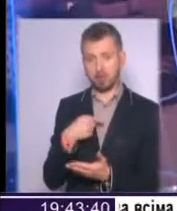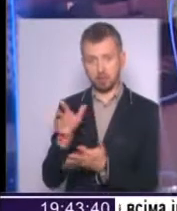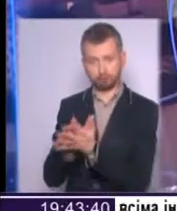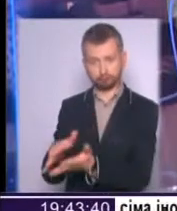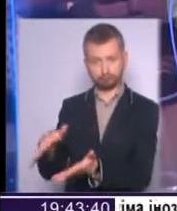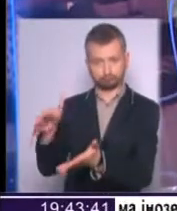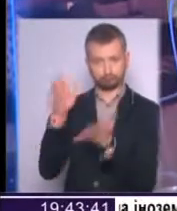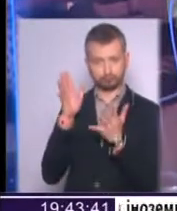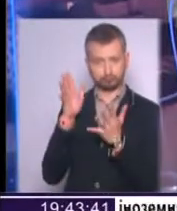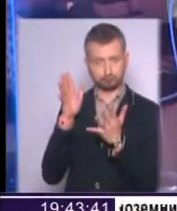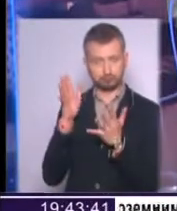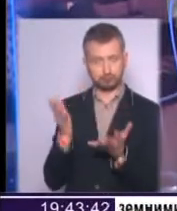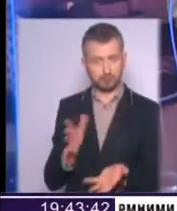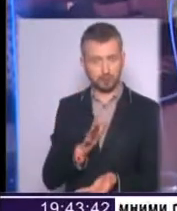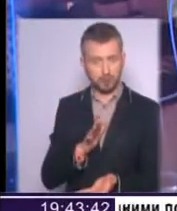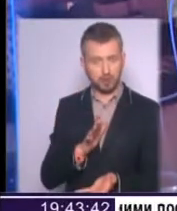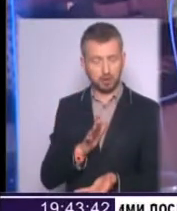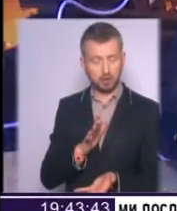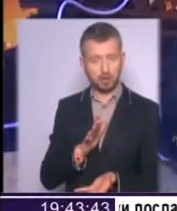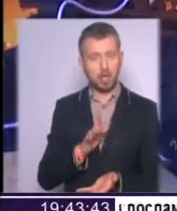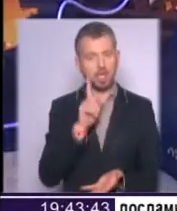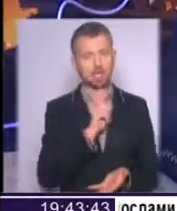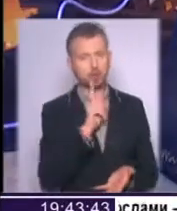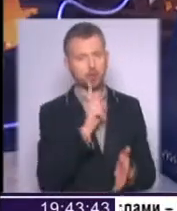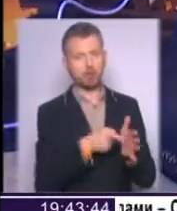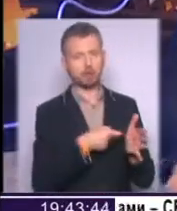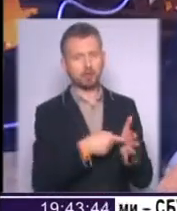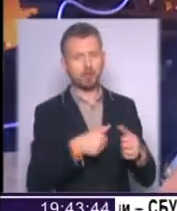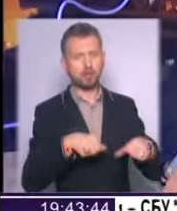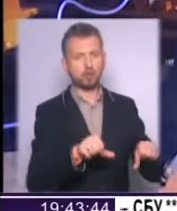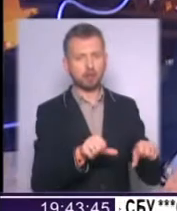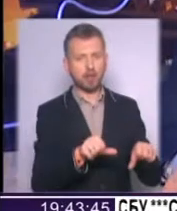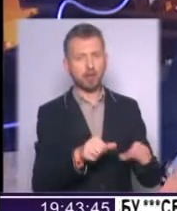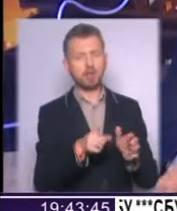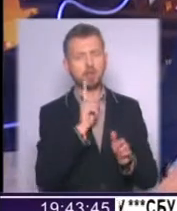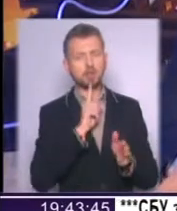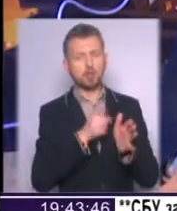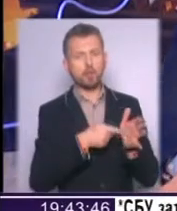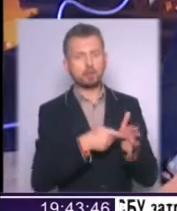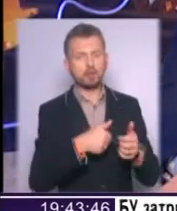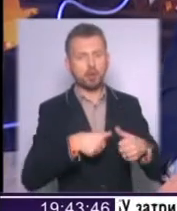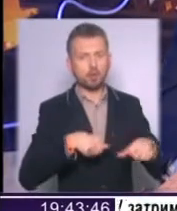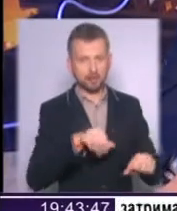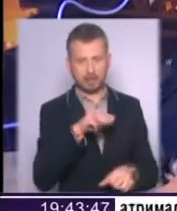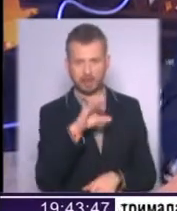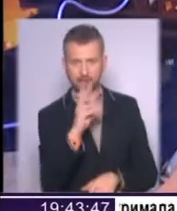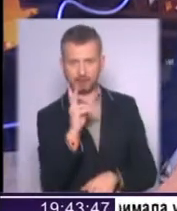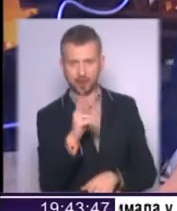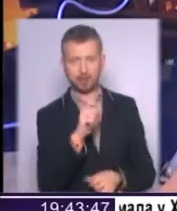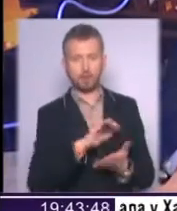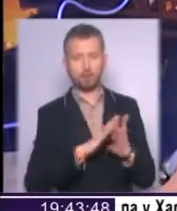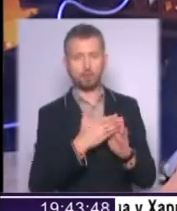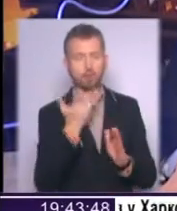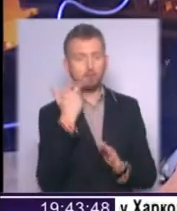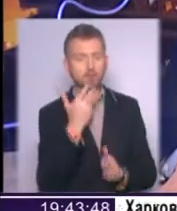і оклеветали, як кажуть. Да? Тимчасова слідча комісія... Будь-що має в цьому бути зацікавлено. Тимчасова слідча комісія, за умов, коли б вона